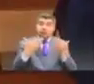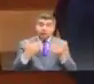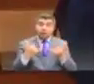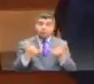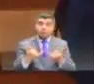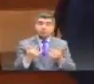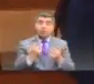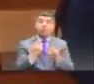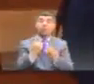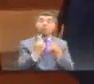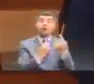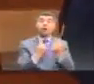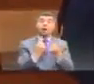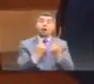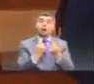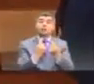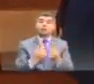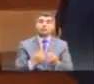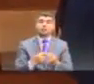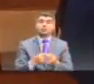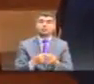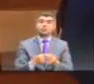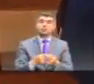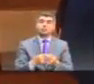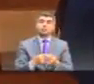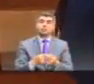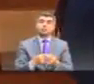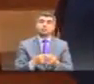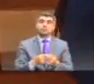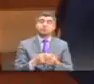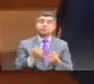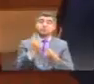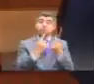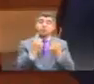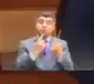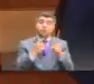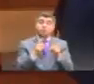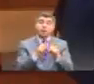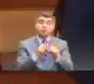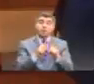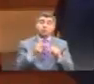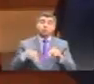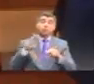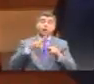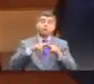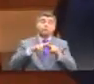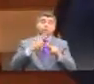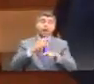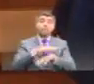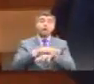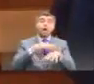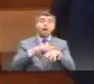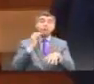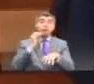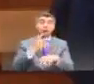نقاش مع السيد ولا البارح بغيتش نذكر نقاش مع السيد العمده ديال المدينه على اساس انه بعض